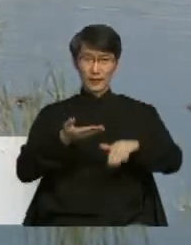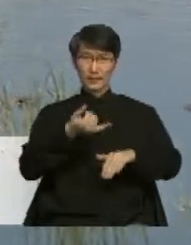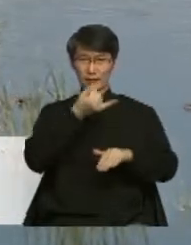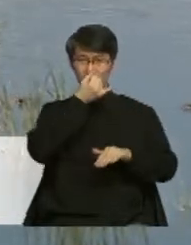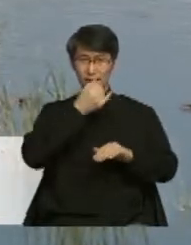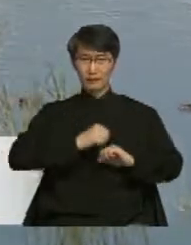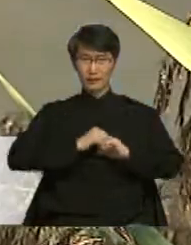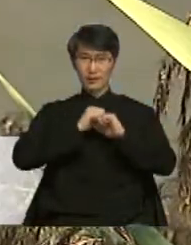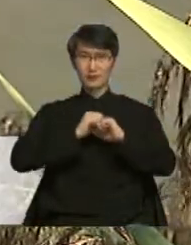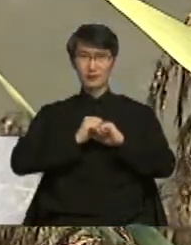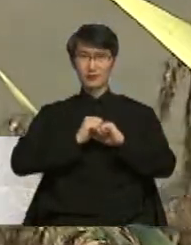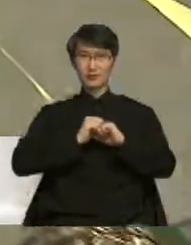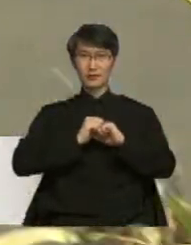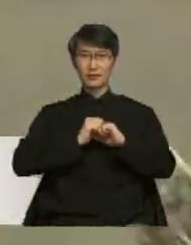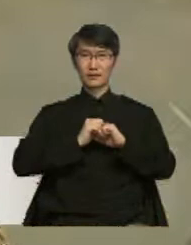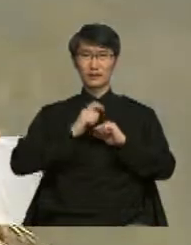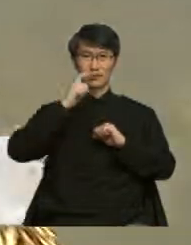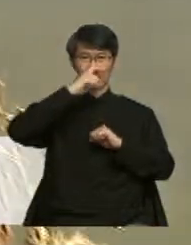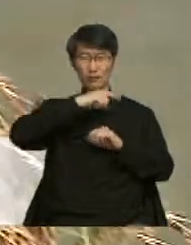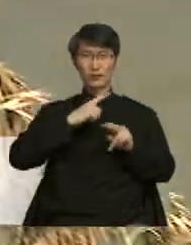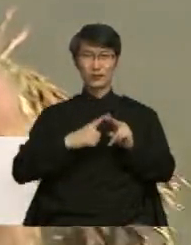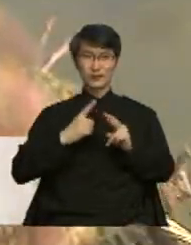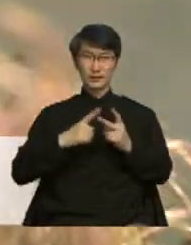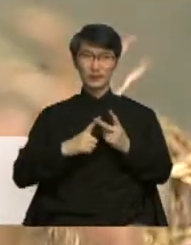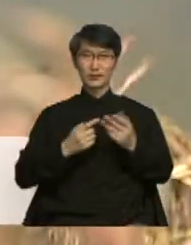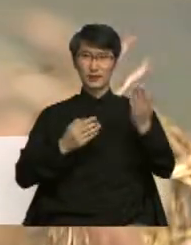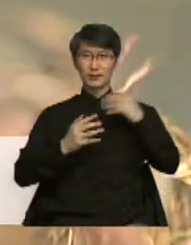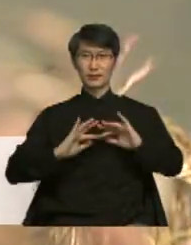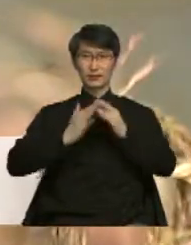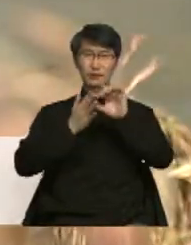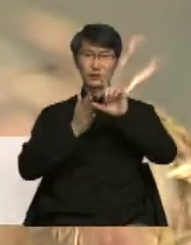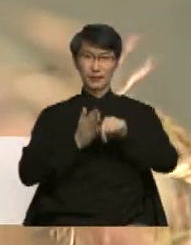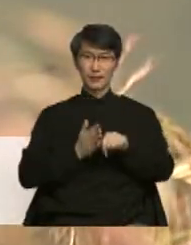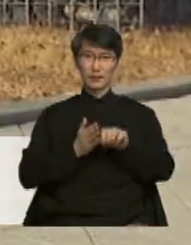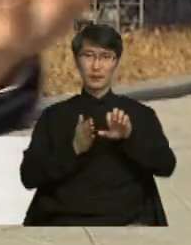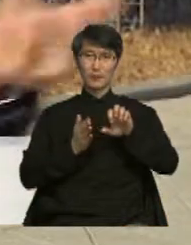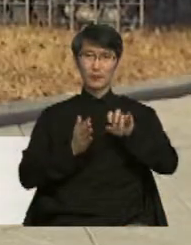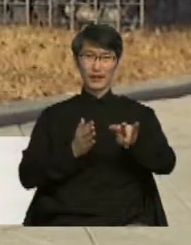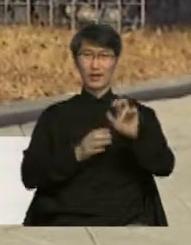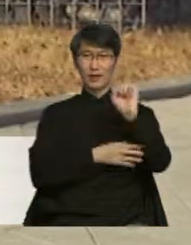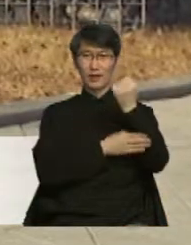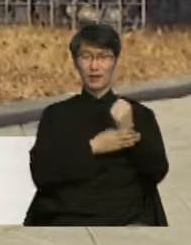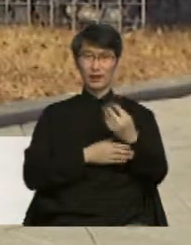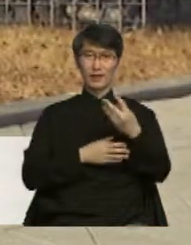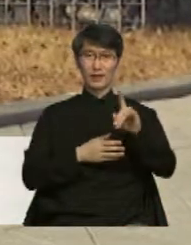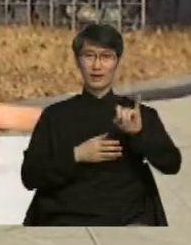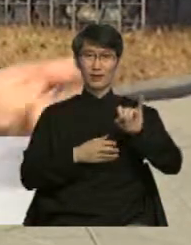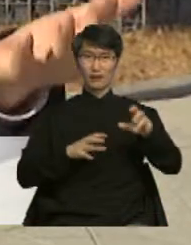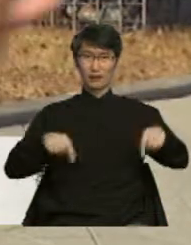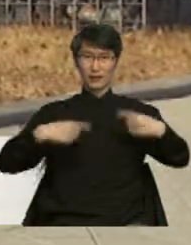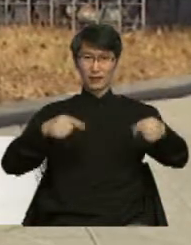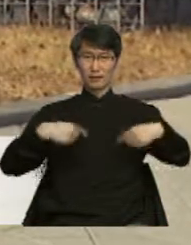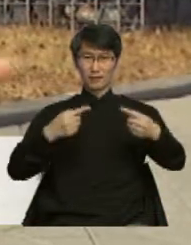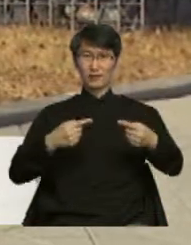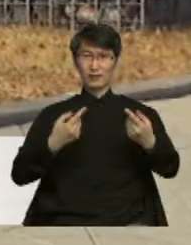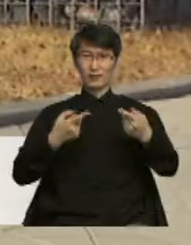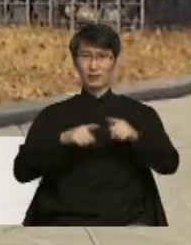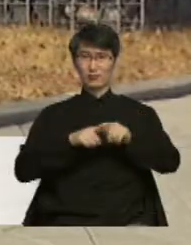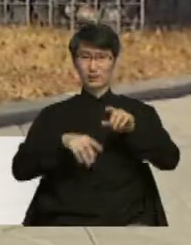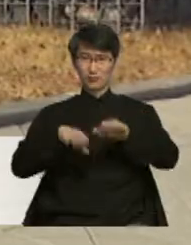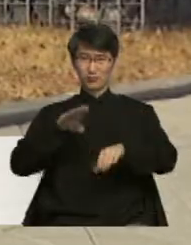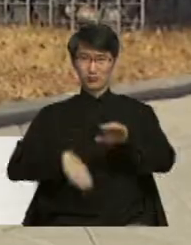깔려있는 퇴직층이나 또 예전에 한번 준설을 했을 때 저희들이 폐타이어, 건설 폐자재 이런 것들이 함께 묻혀